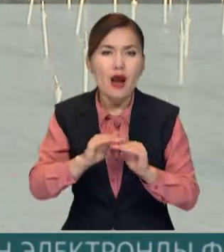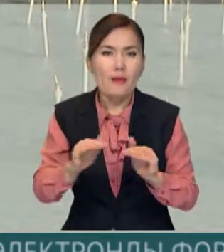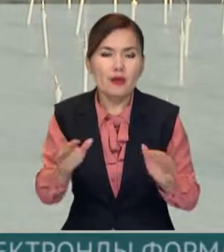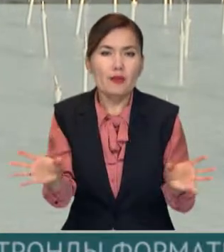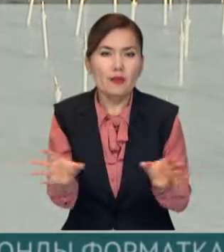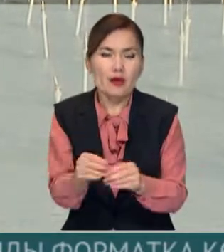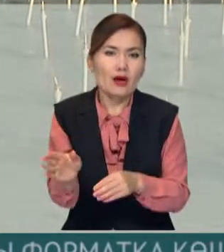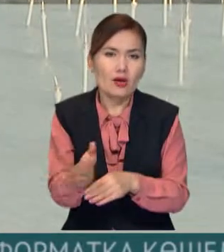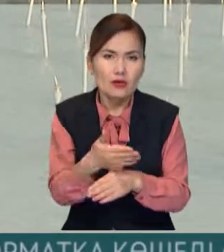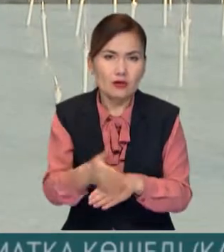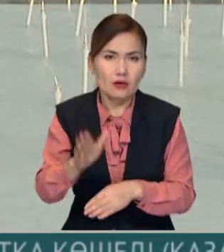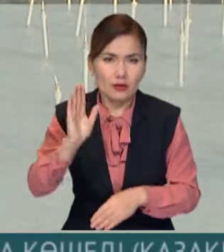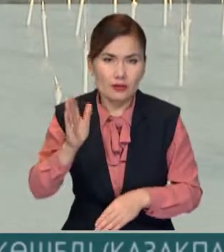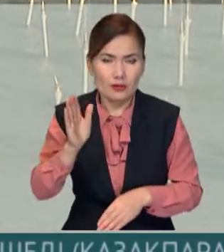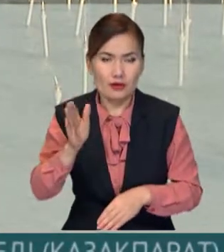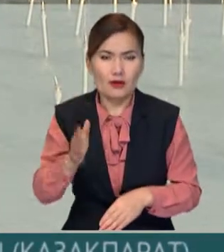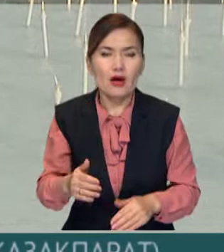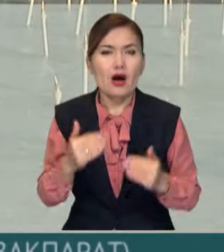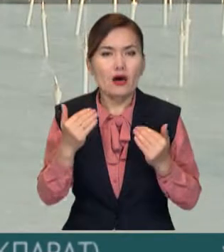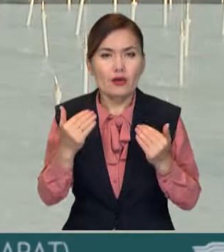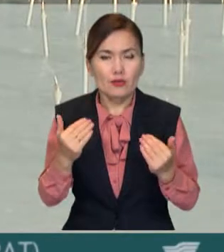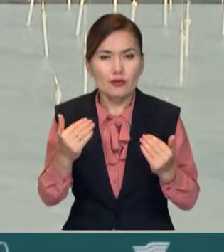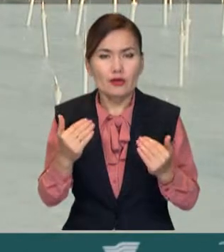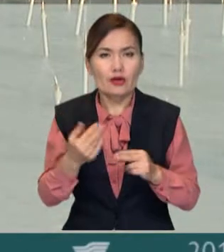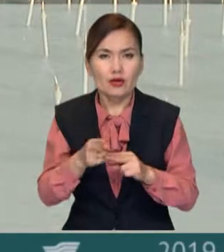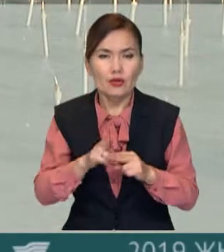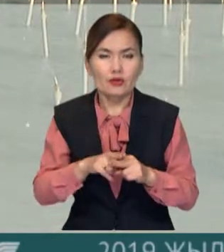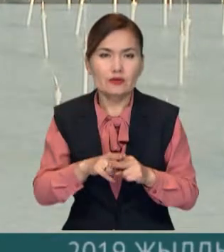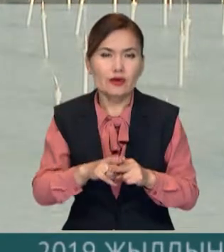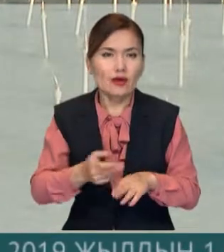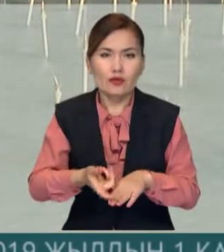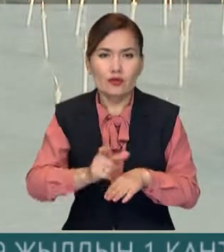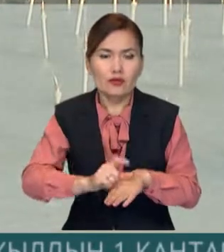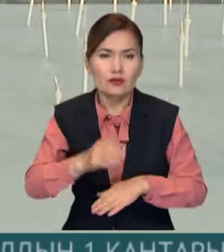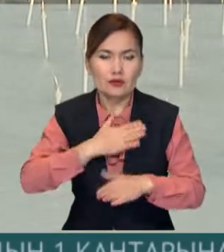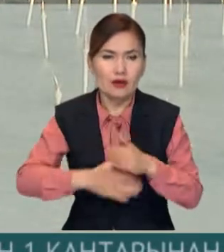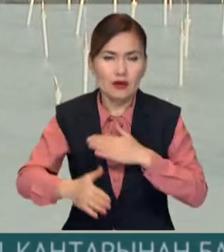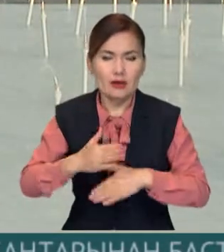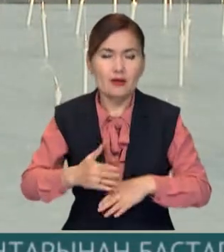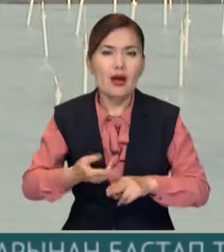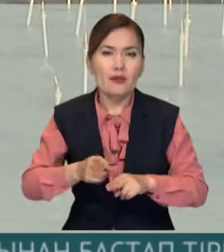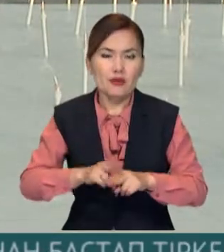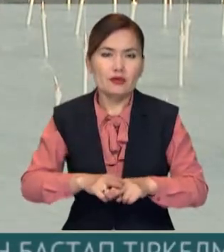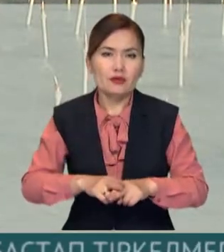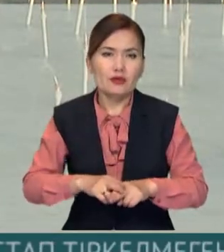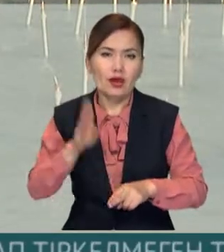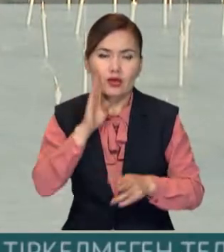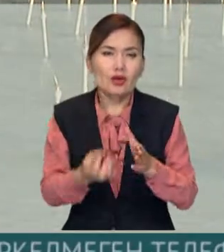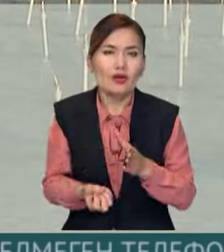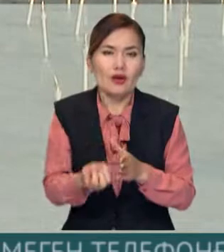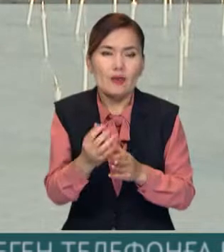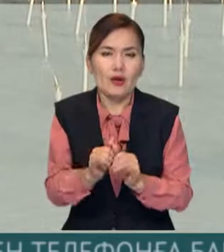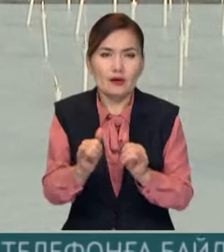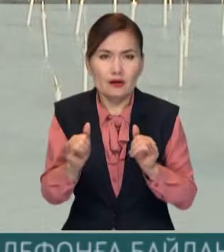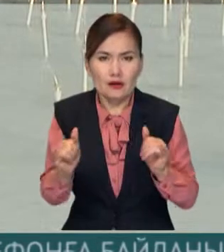ойнатып серуендер жасайды. Бұны ары қарай осы бір жақсылықты ары қарай жаңағы көркейтіп